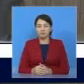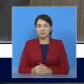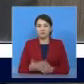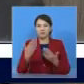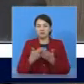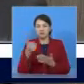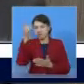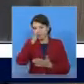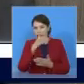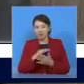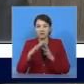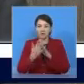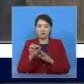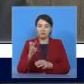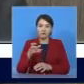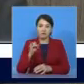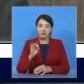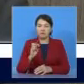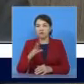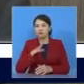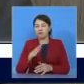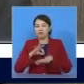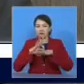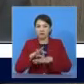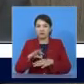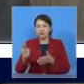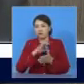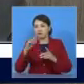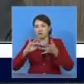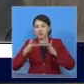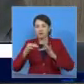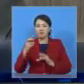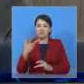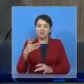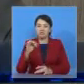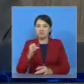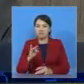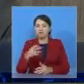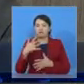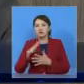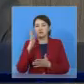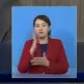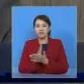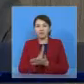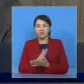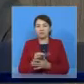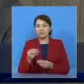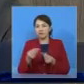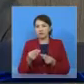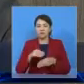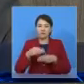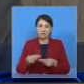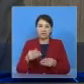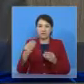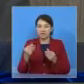За этот только год в селах Сарат, Кумкудук, Тамабулак был проведен скоростной интернет 3G, установили вышки там. Также из местного бюджета были